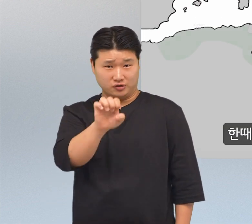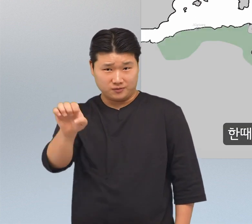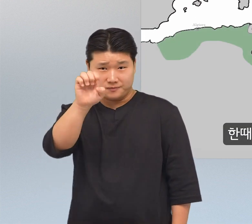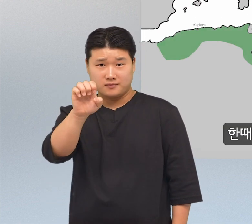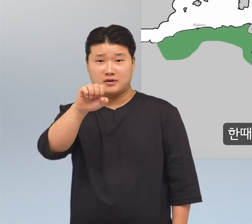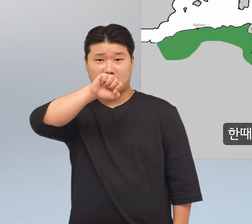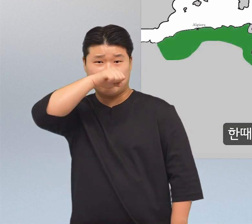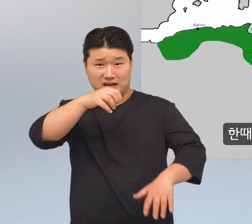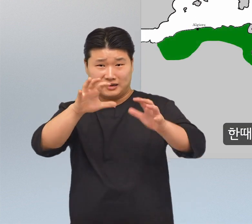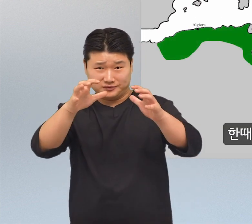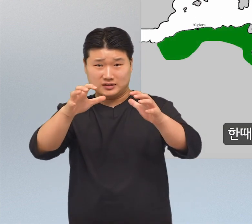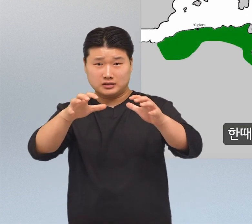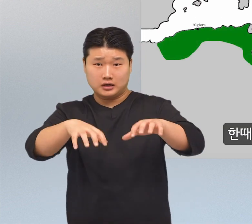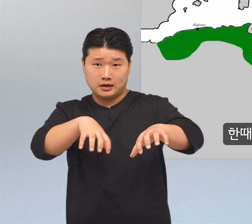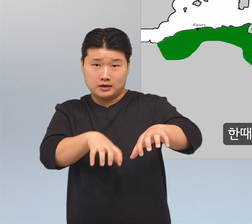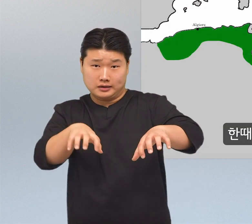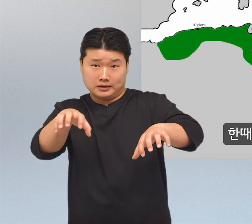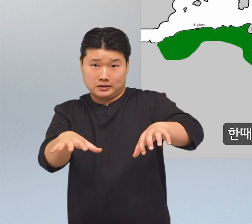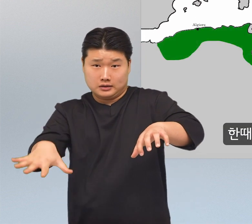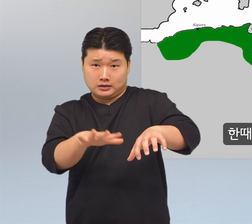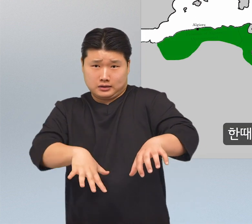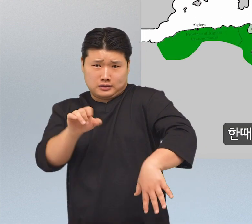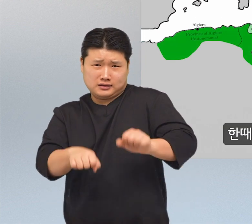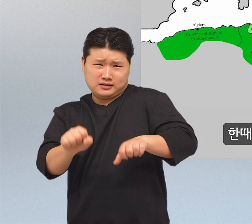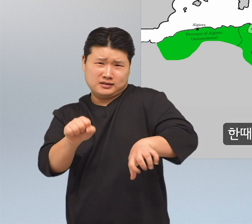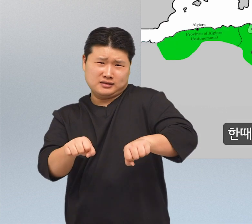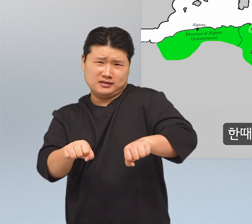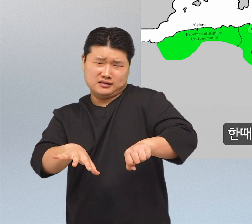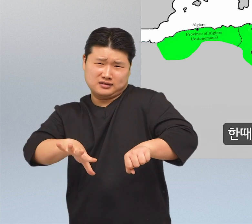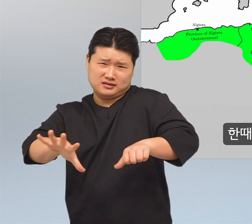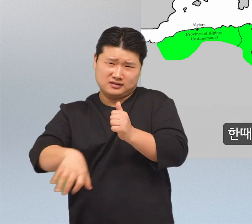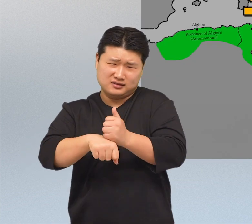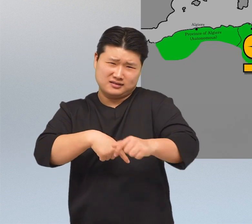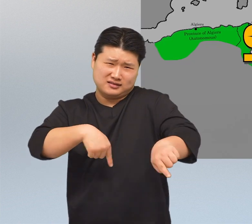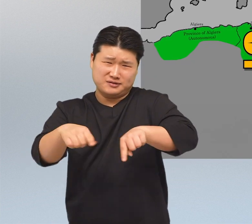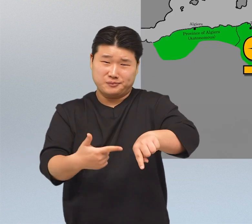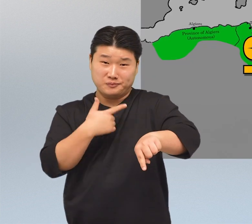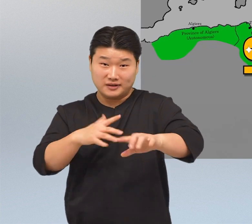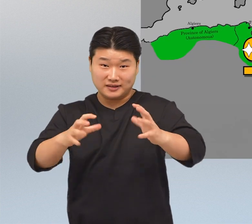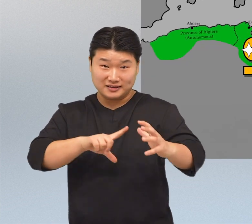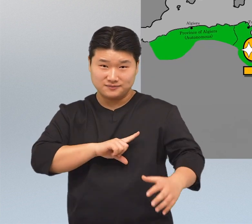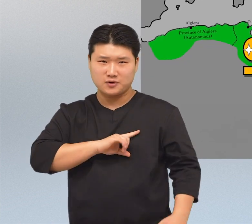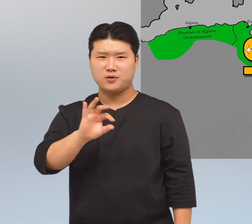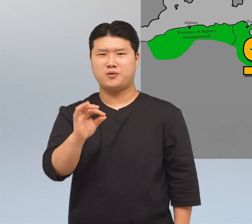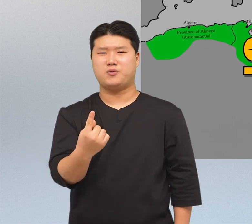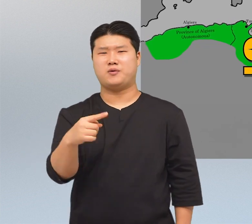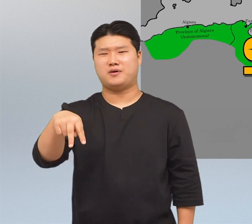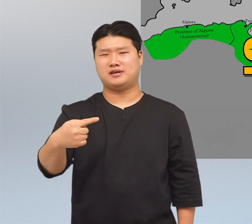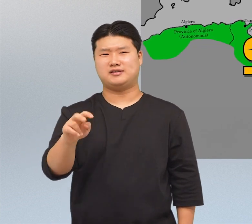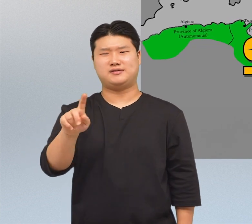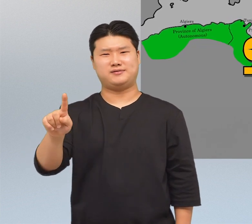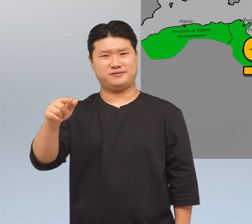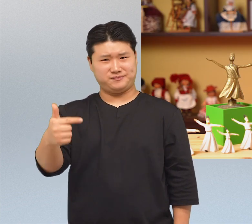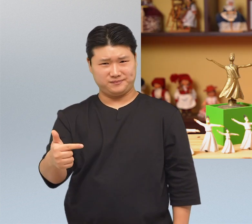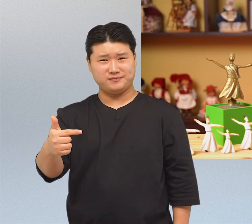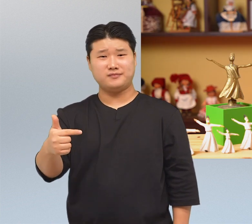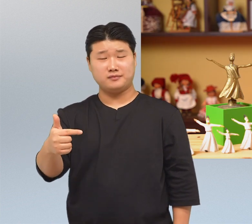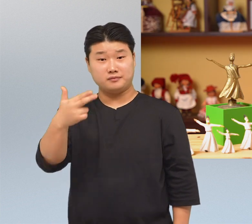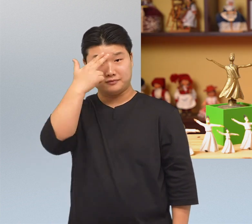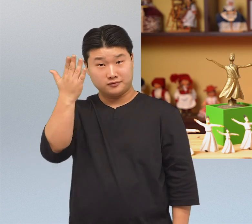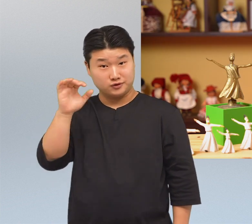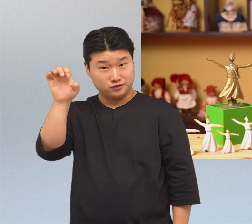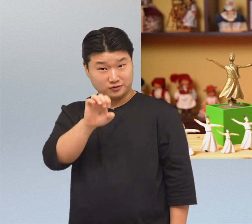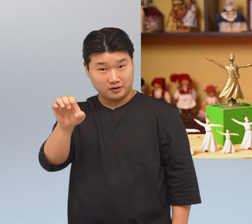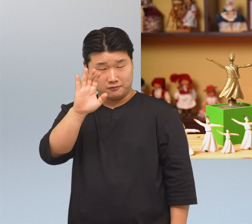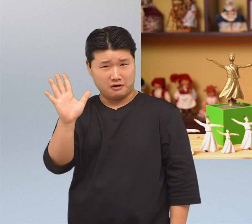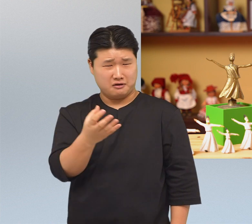아시아, 유럽, 아프리카, 세계의 대륙을 아우르던 오스만 대제국이었습니다.